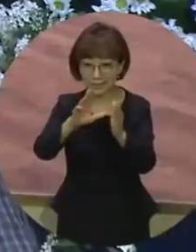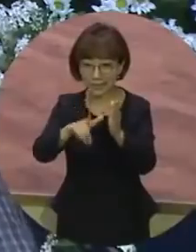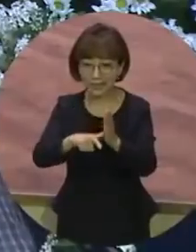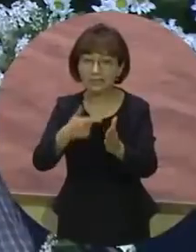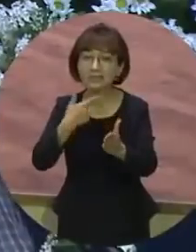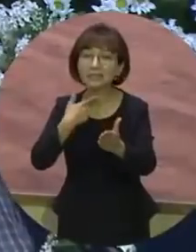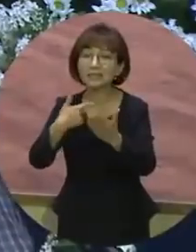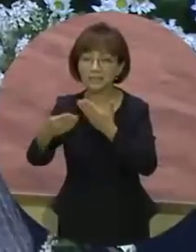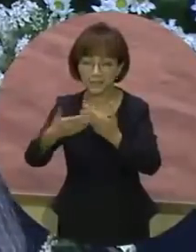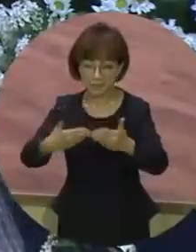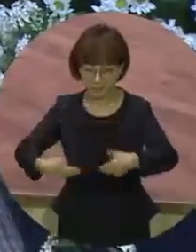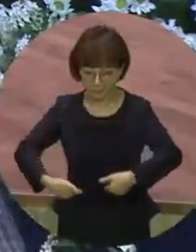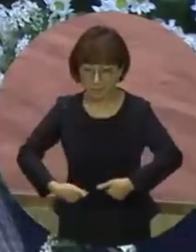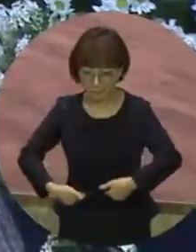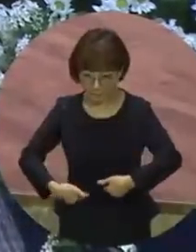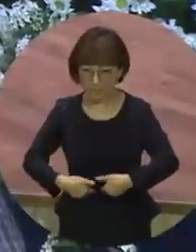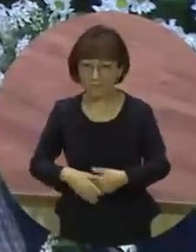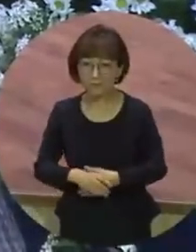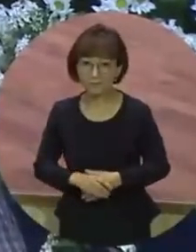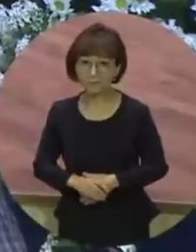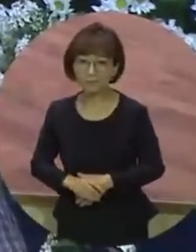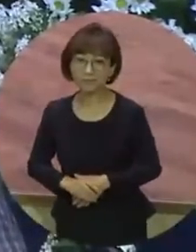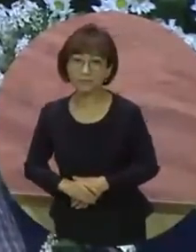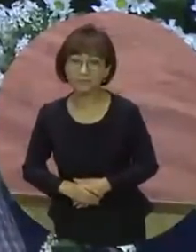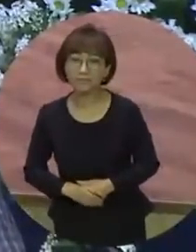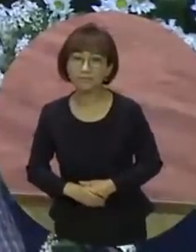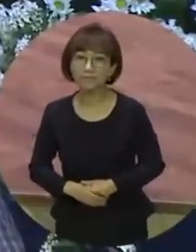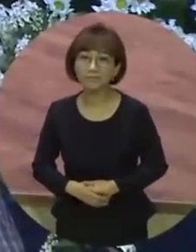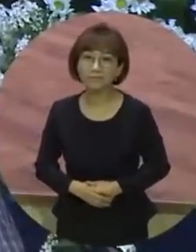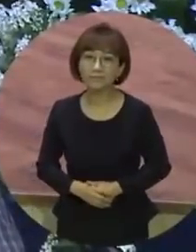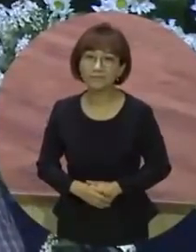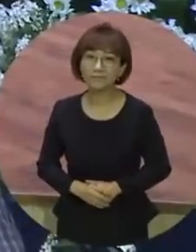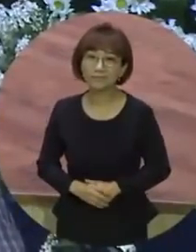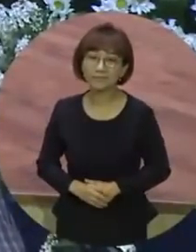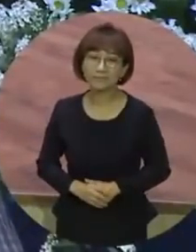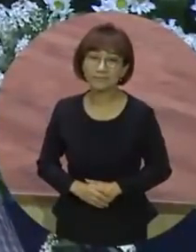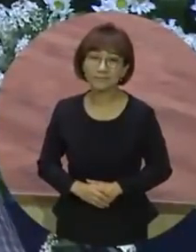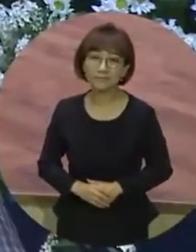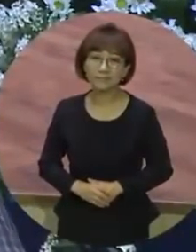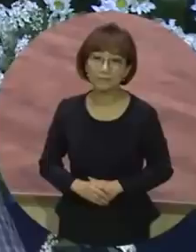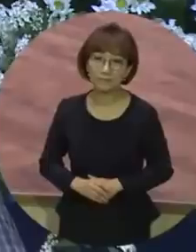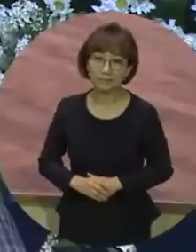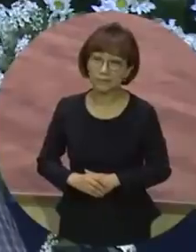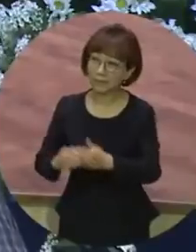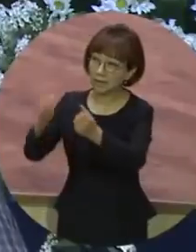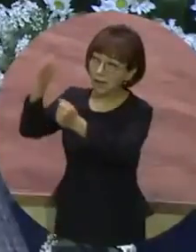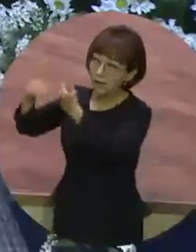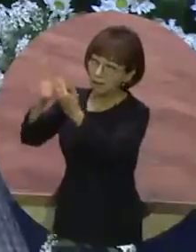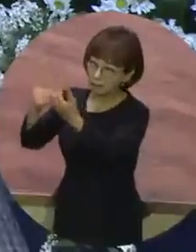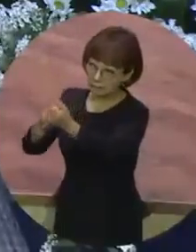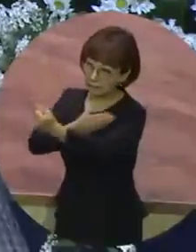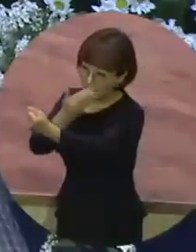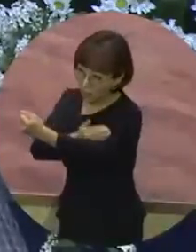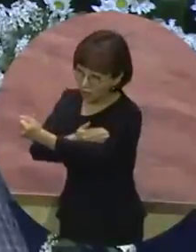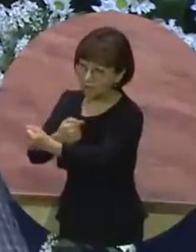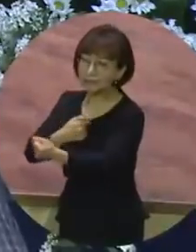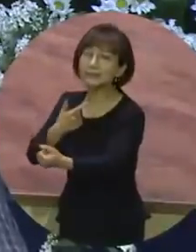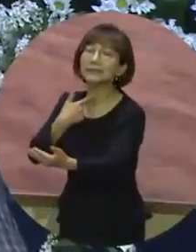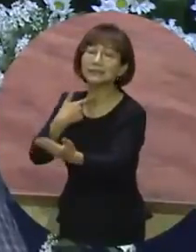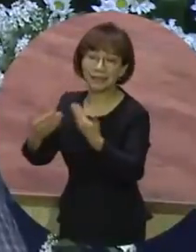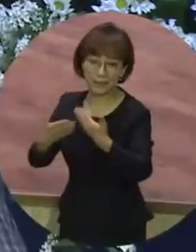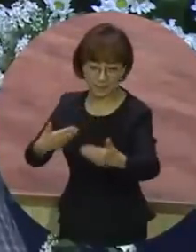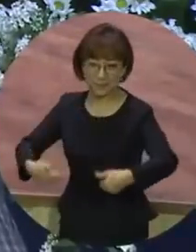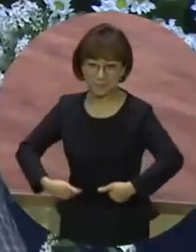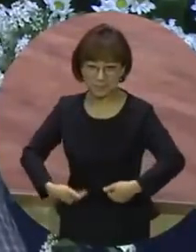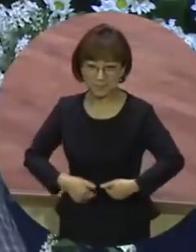할 수 있는 어려움, 극한 어려움에서 하나님만이 할 수 있는 것 체험해봐야 돼. 야, 하나님 내 기도를